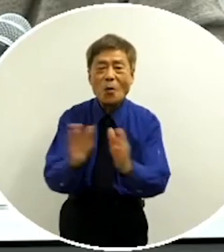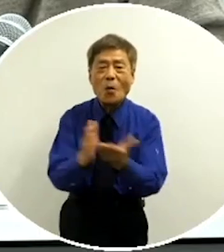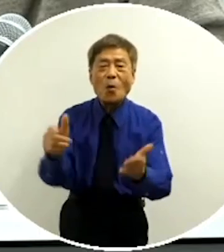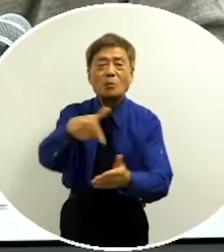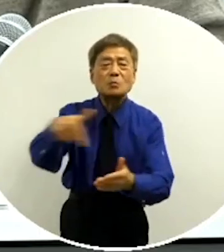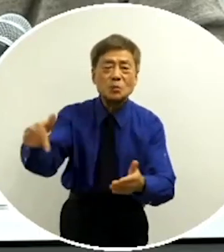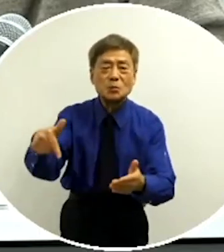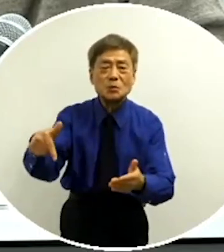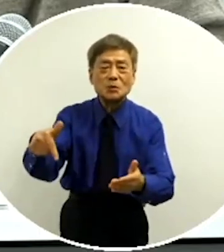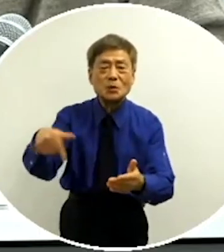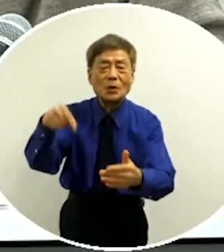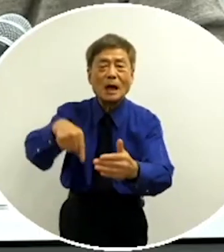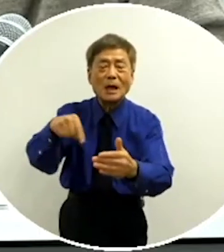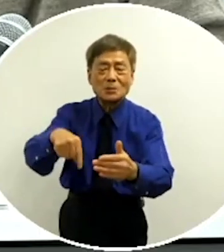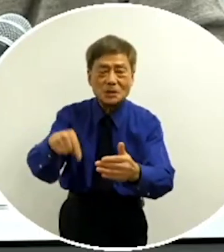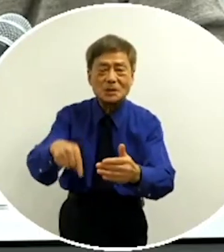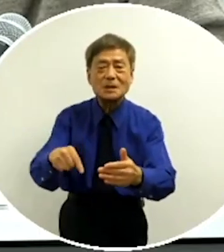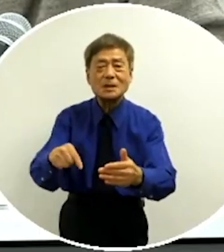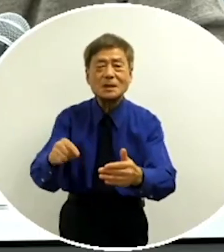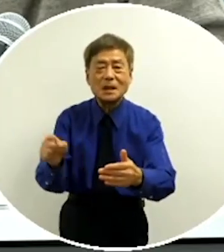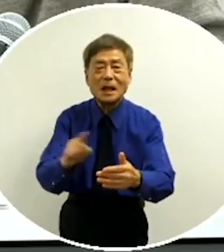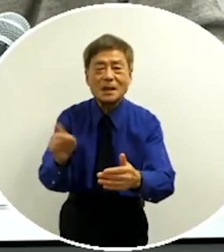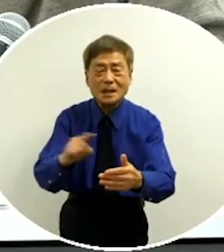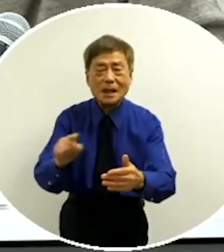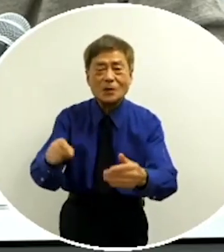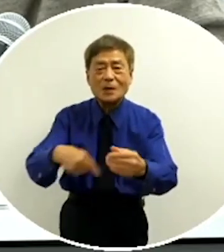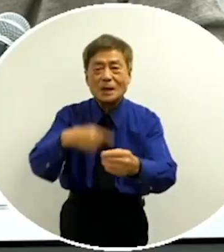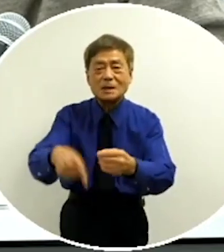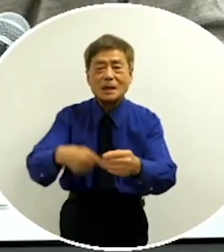何かの条例作りをしてみましょう